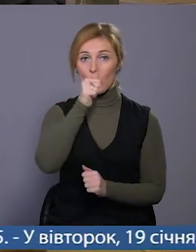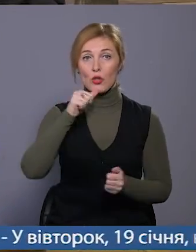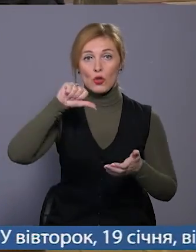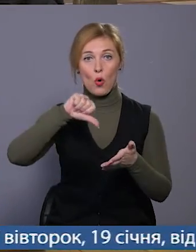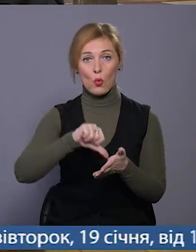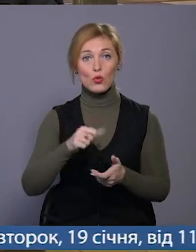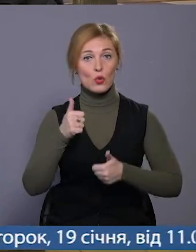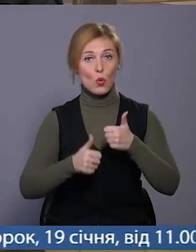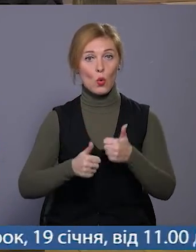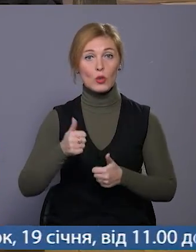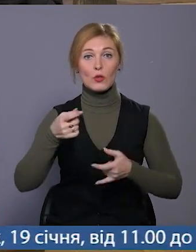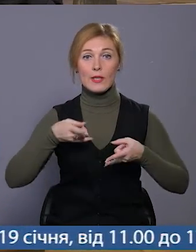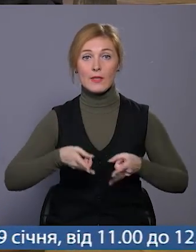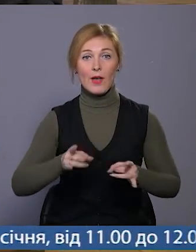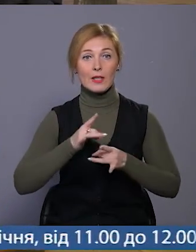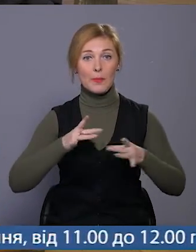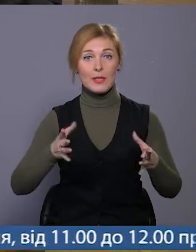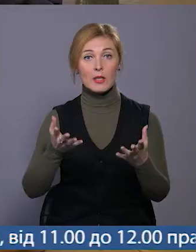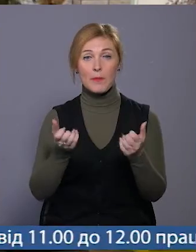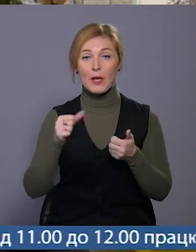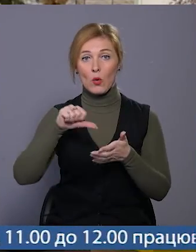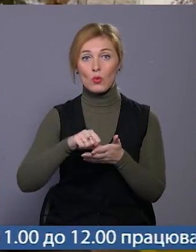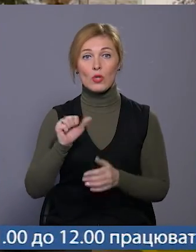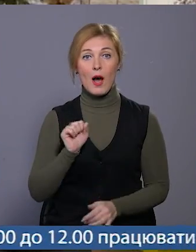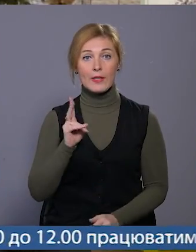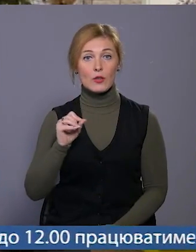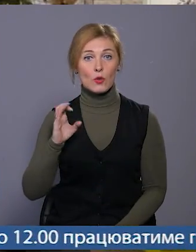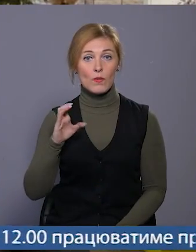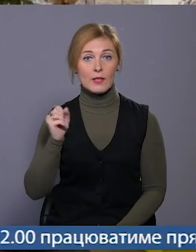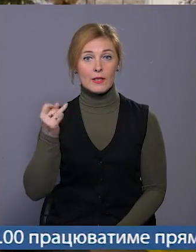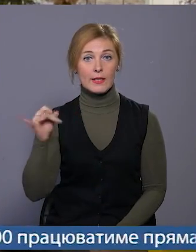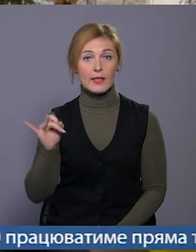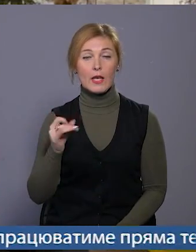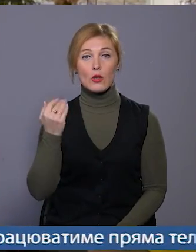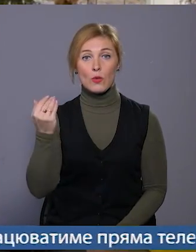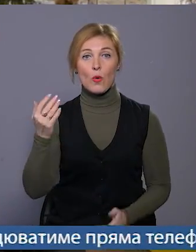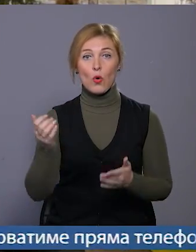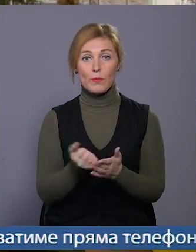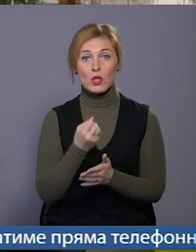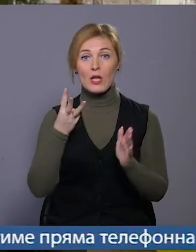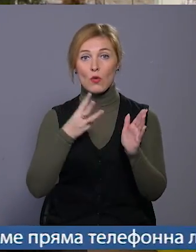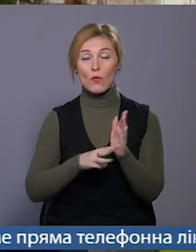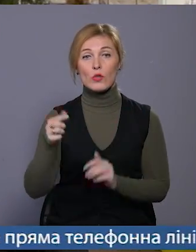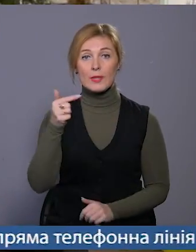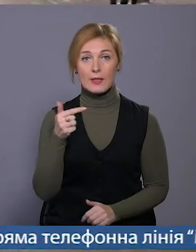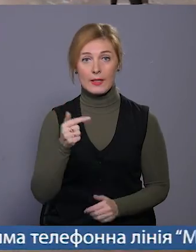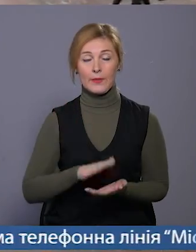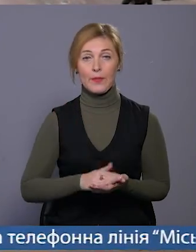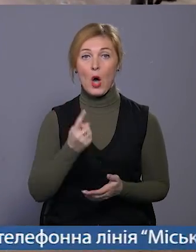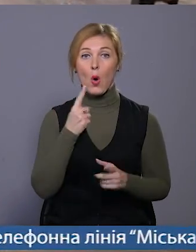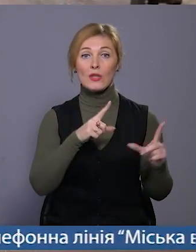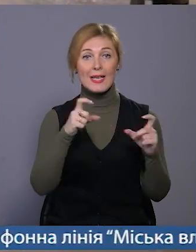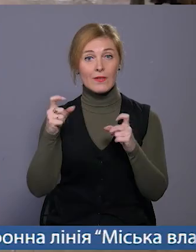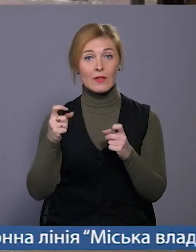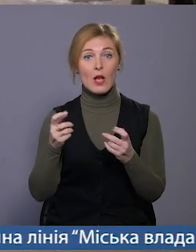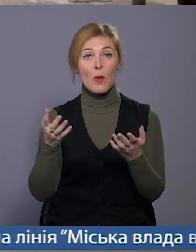конкурсі «Різдвяний Хмельницький» бере Сергій Аніськов. Розповідає, цьогоріч одна зі світлин йому обійшлася у 80 гривень. Одна із світлин